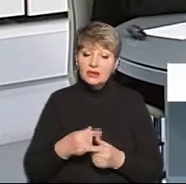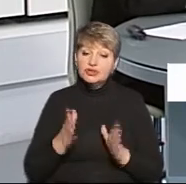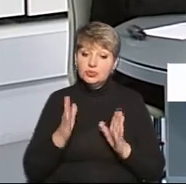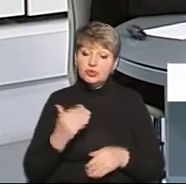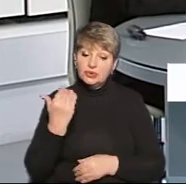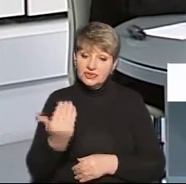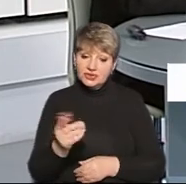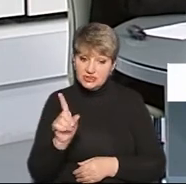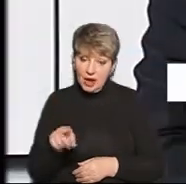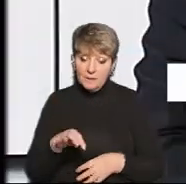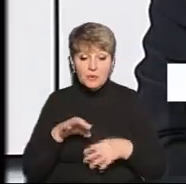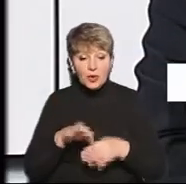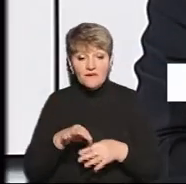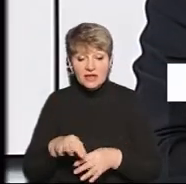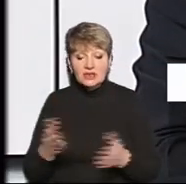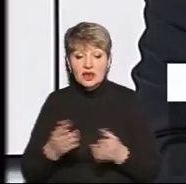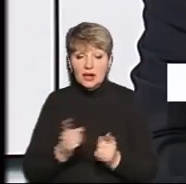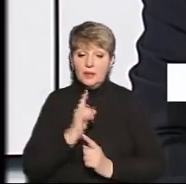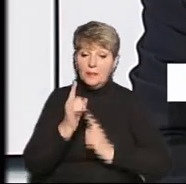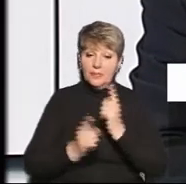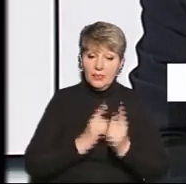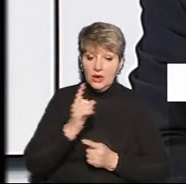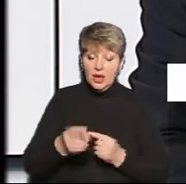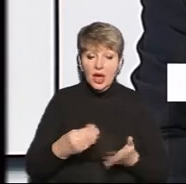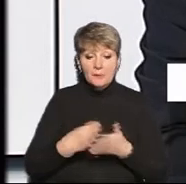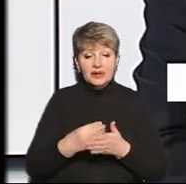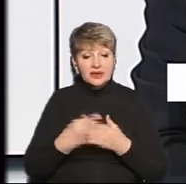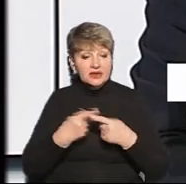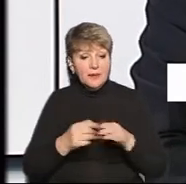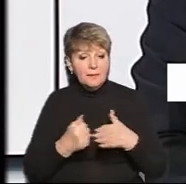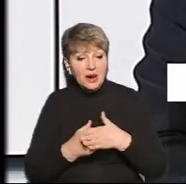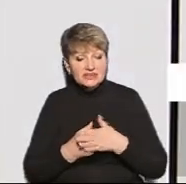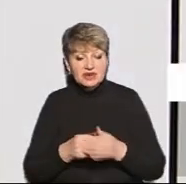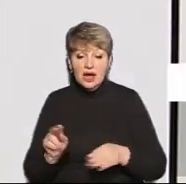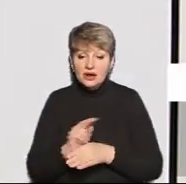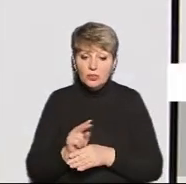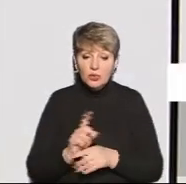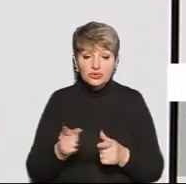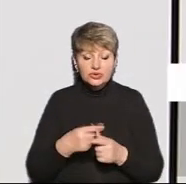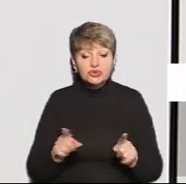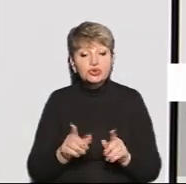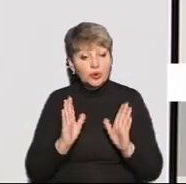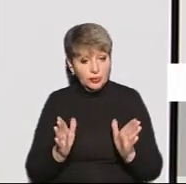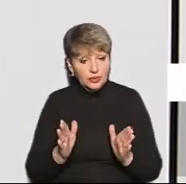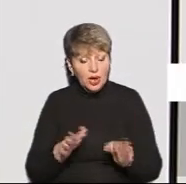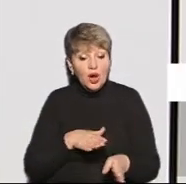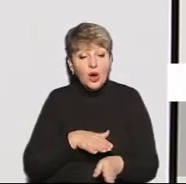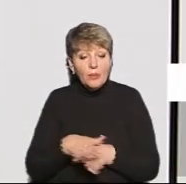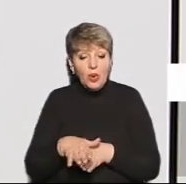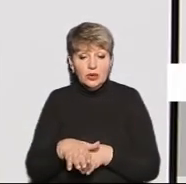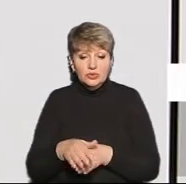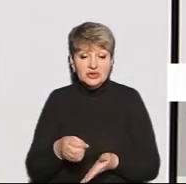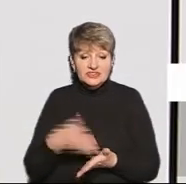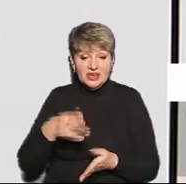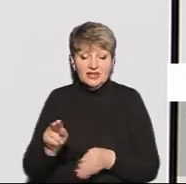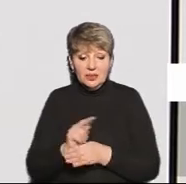там проведені якісь спеціальні реконструкції, поліпшення, матеріально-технічна база, чи будуть там ремонти? Чи там приміщення? Повноцінні ремонти,